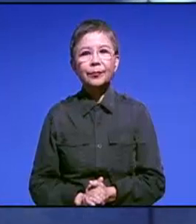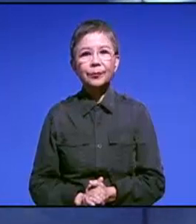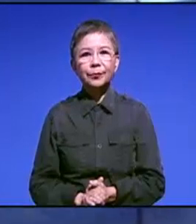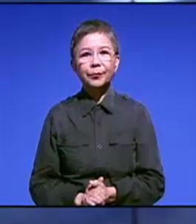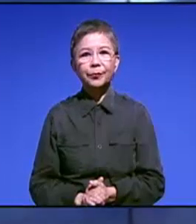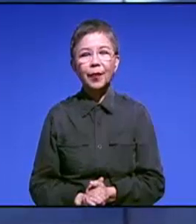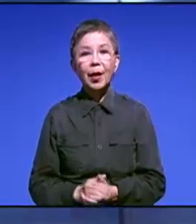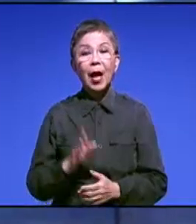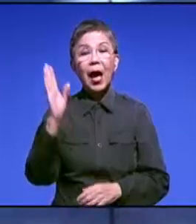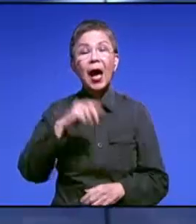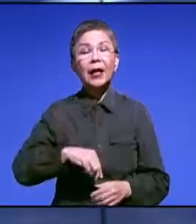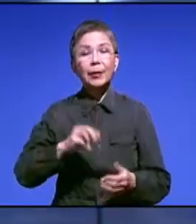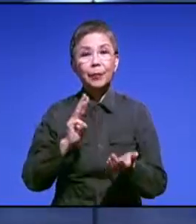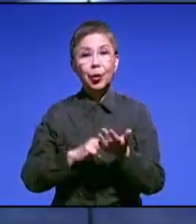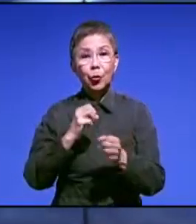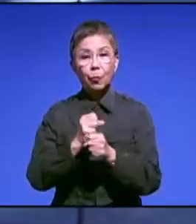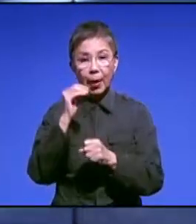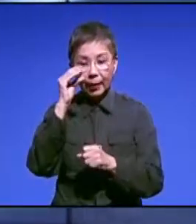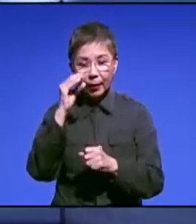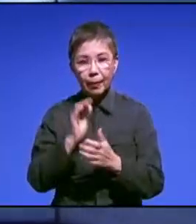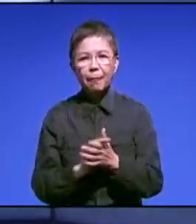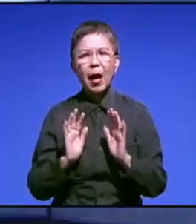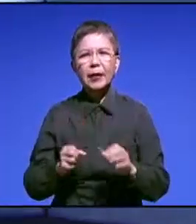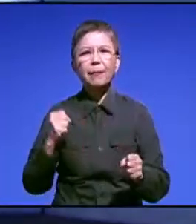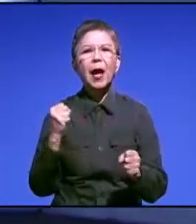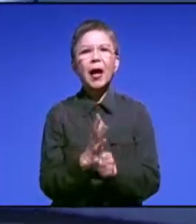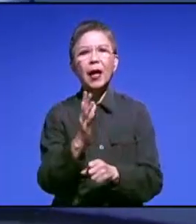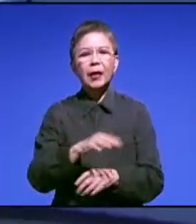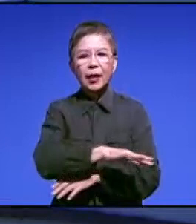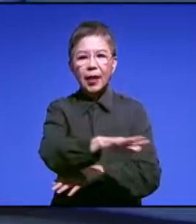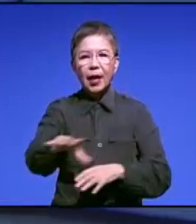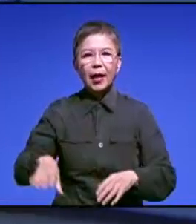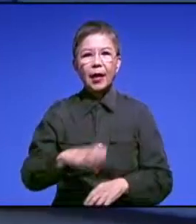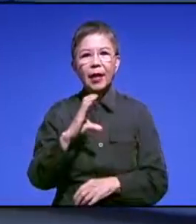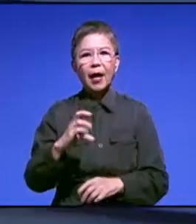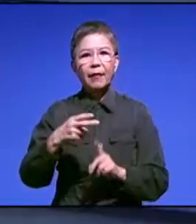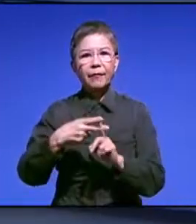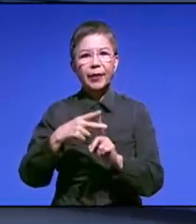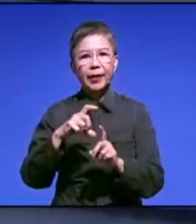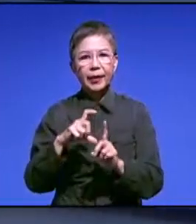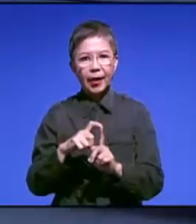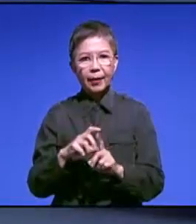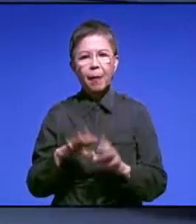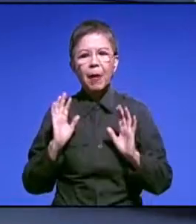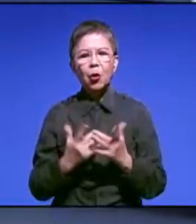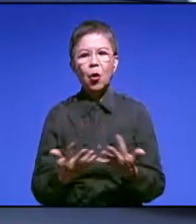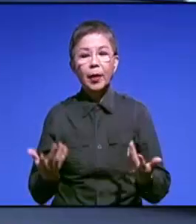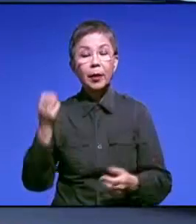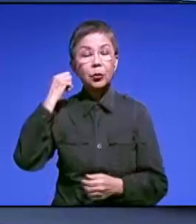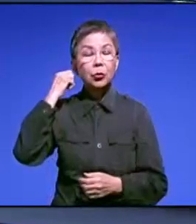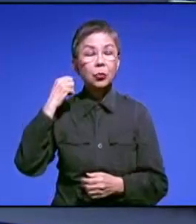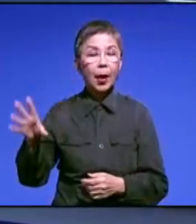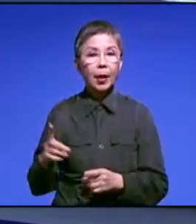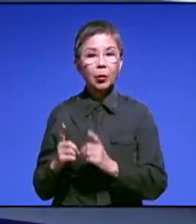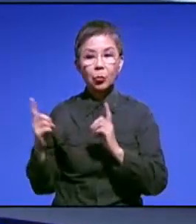Hai pemirsa Minggu pagi tadi kami masih mereka berbagai pelanggaran di areal car free day banyak warga yang mengabaikan imbauan